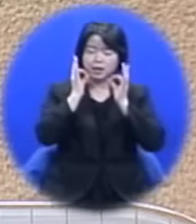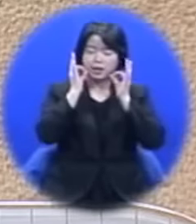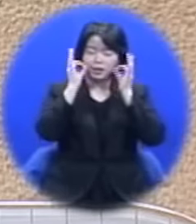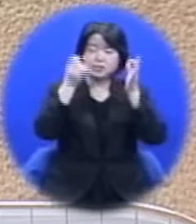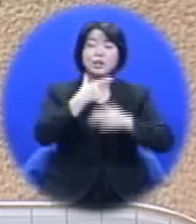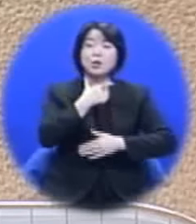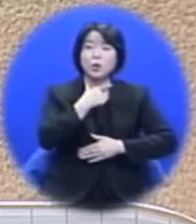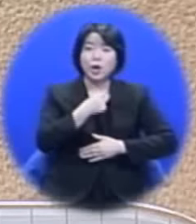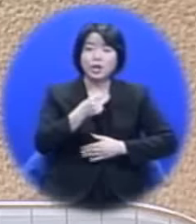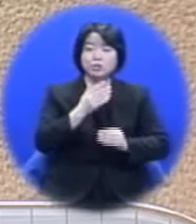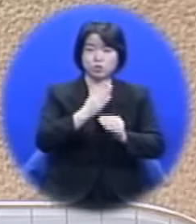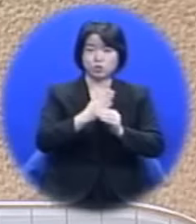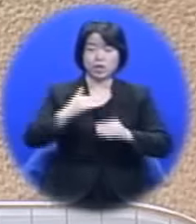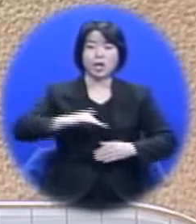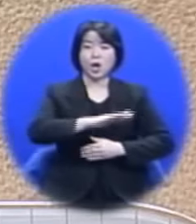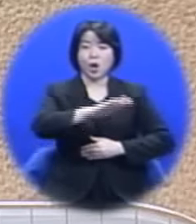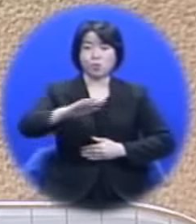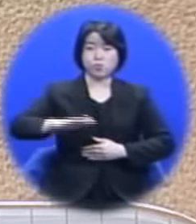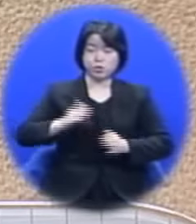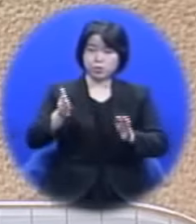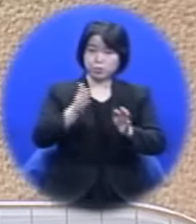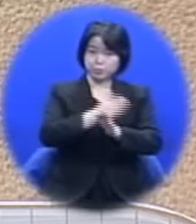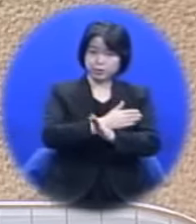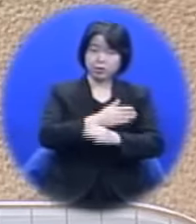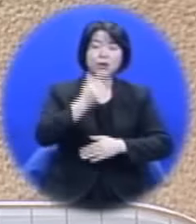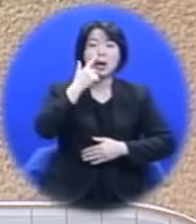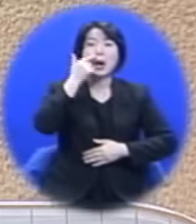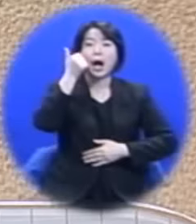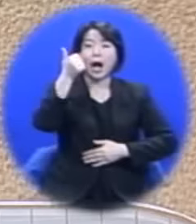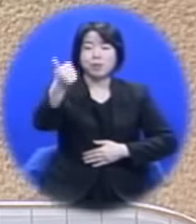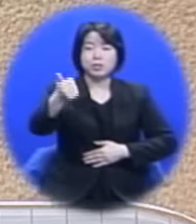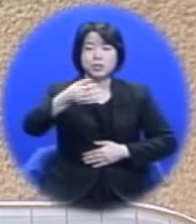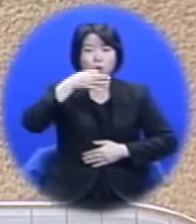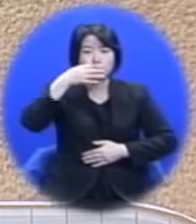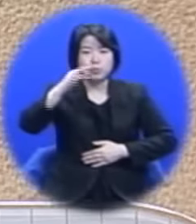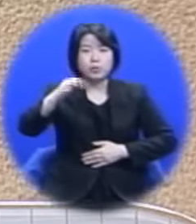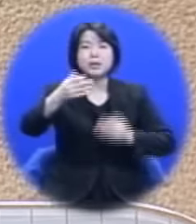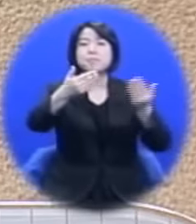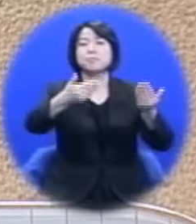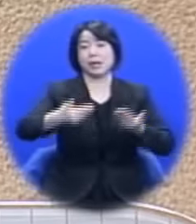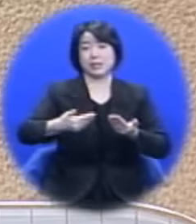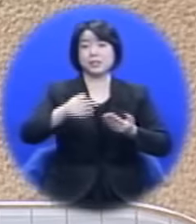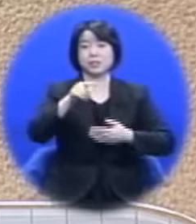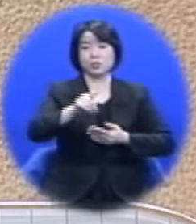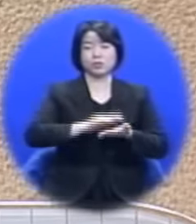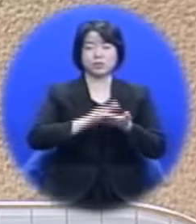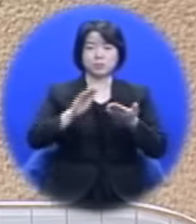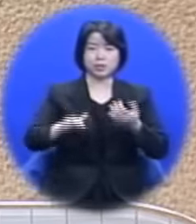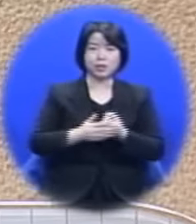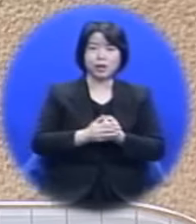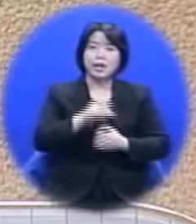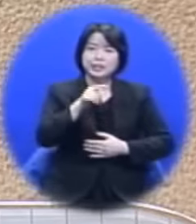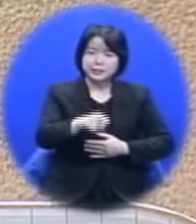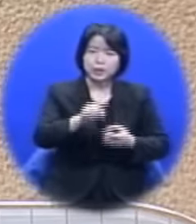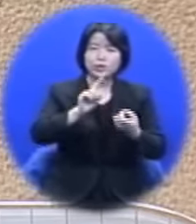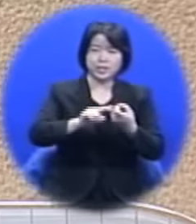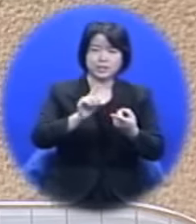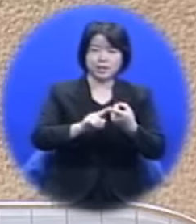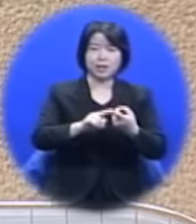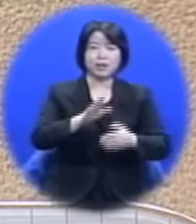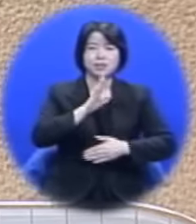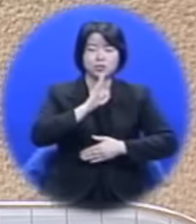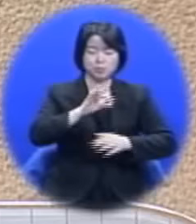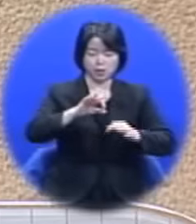하나가 우리로부터 아지라 그렇게 불리움을 받는 것입니다 그것 자체가 참